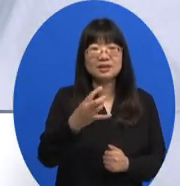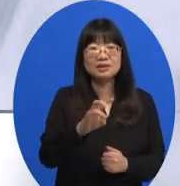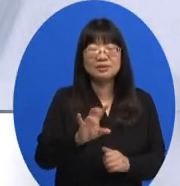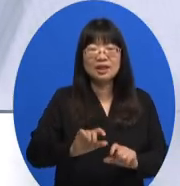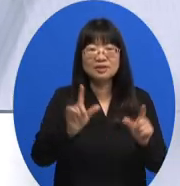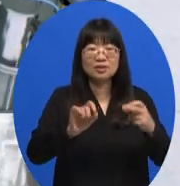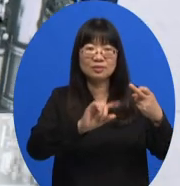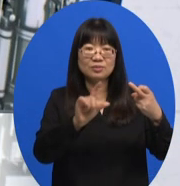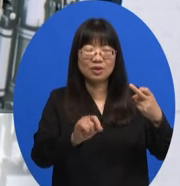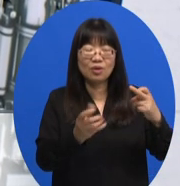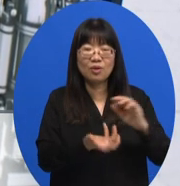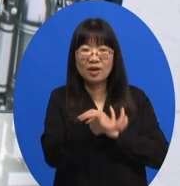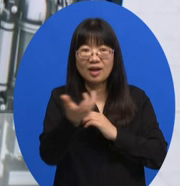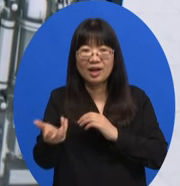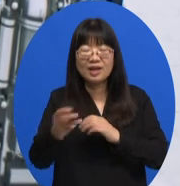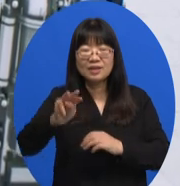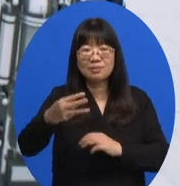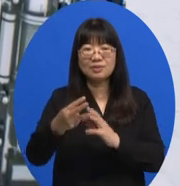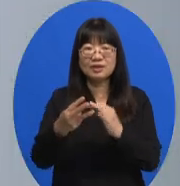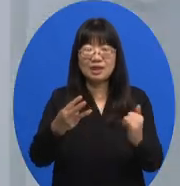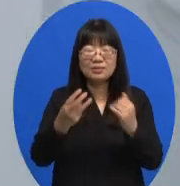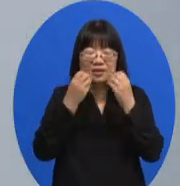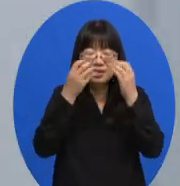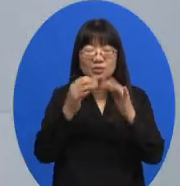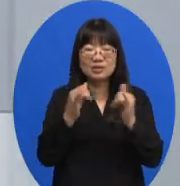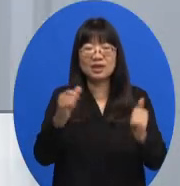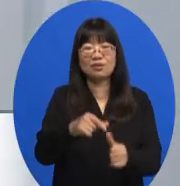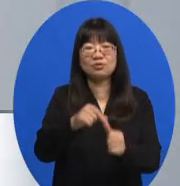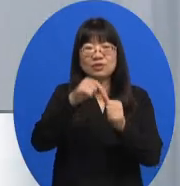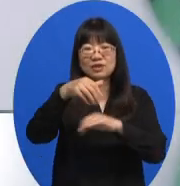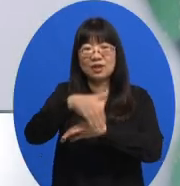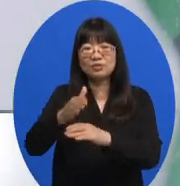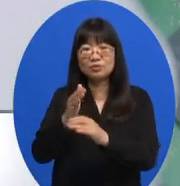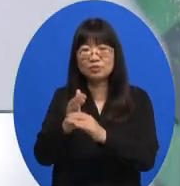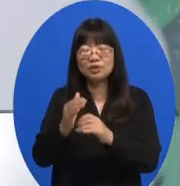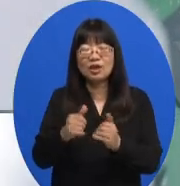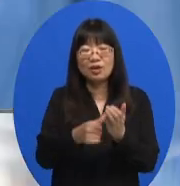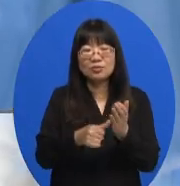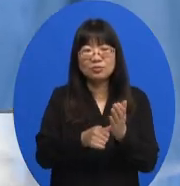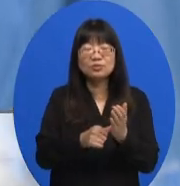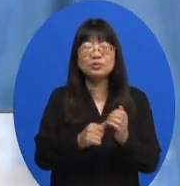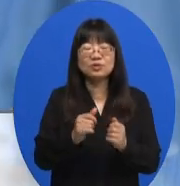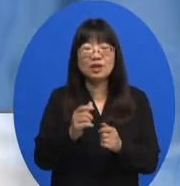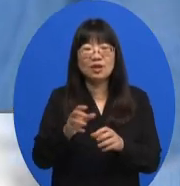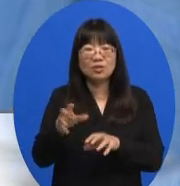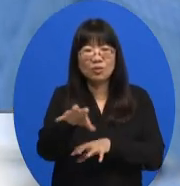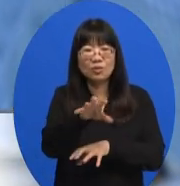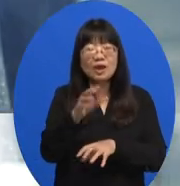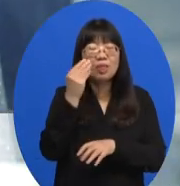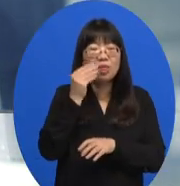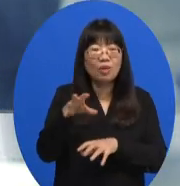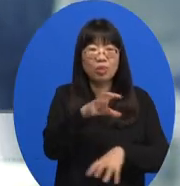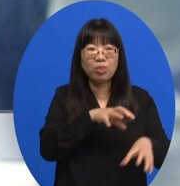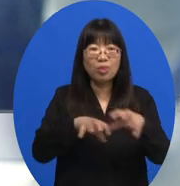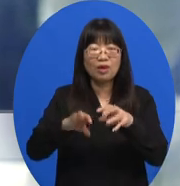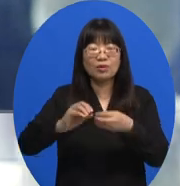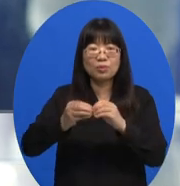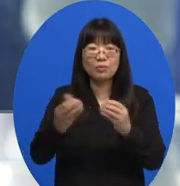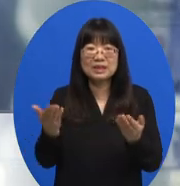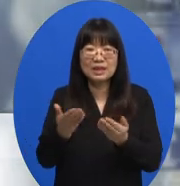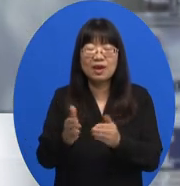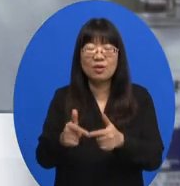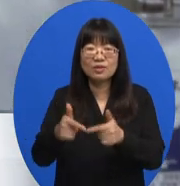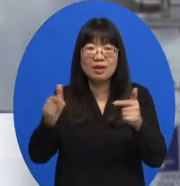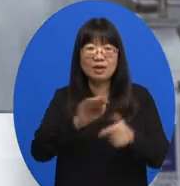총 300명의 신규 고용이 예상됩니다. 이와 더불어 부품 선순환 방식인 제제조 사업을 확대해 도내 반도체